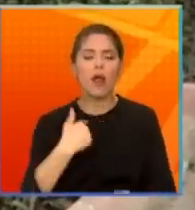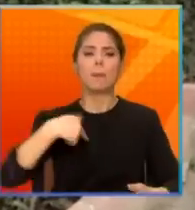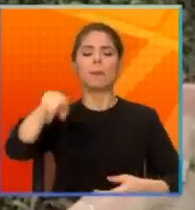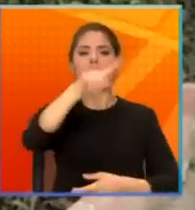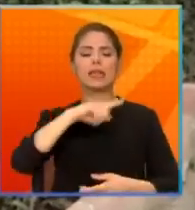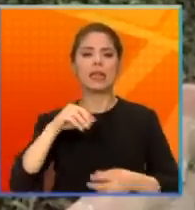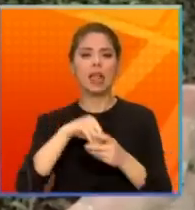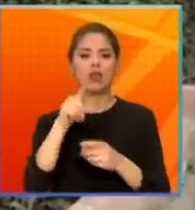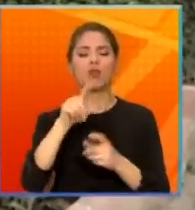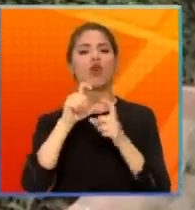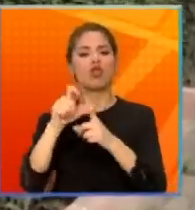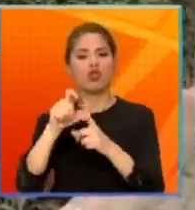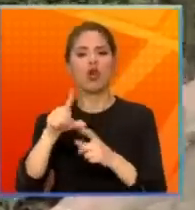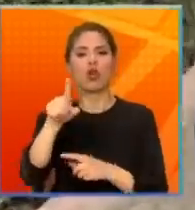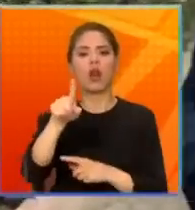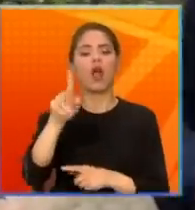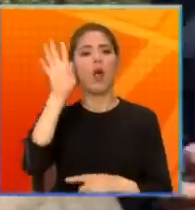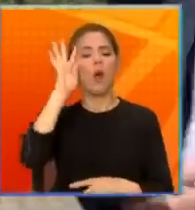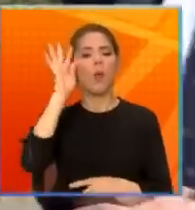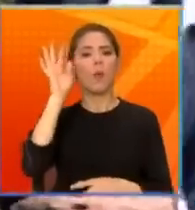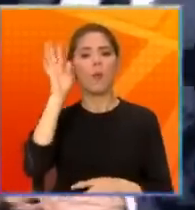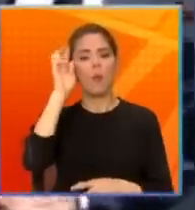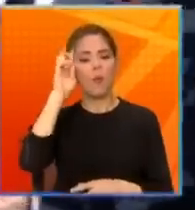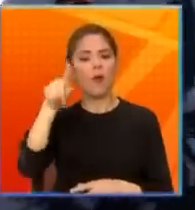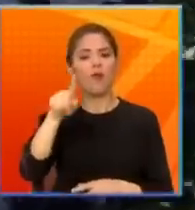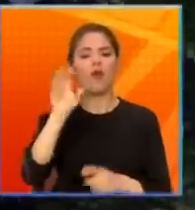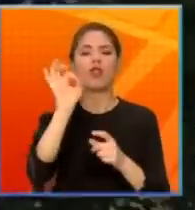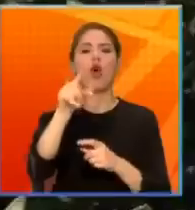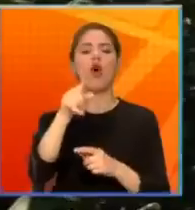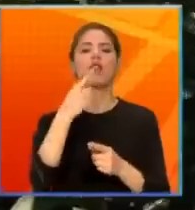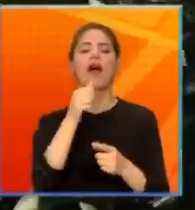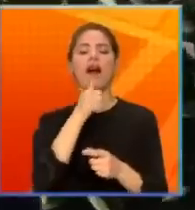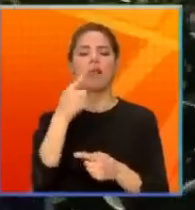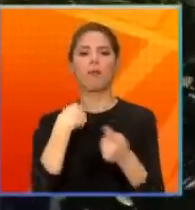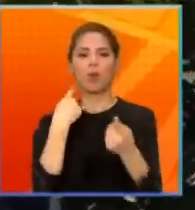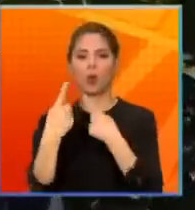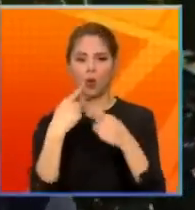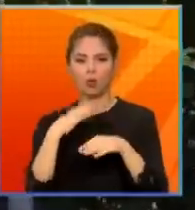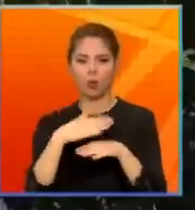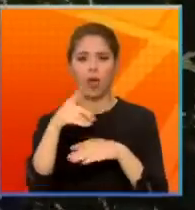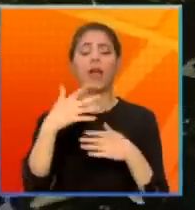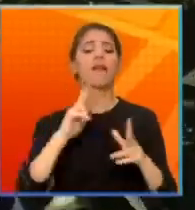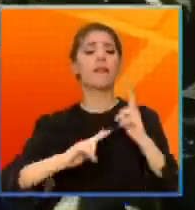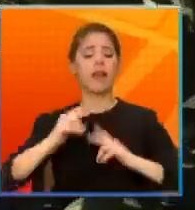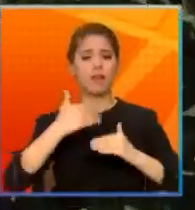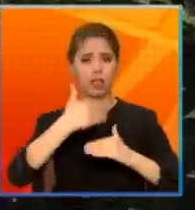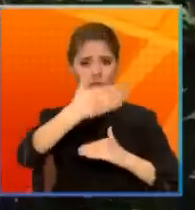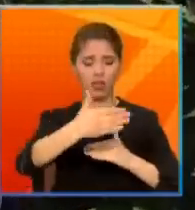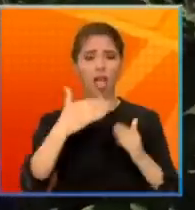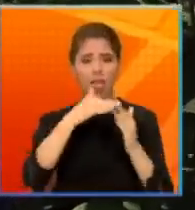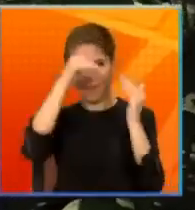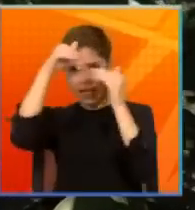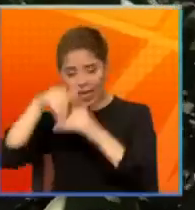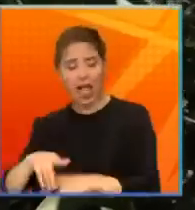için işte bu soruları sormak için Profesör Doktor Oğuz Özyaral'a geldik. Kıyafetlerimizi dışarıdan eve